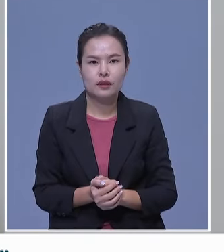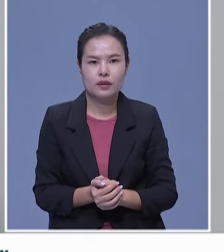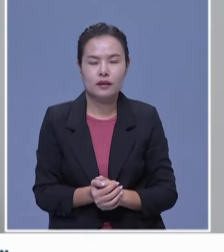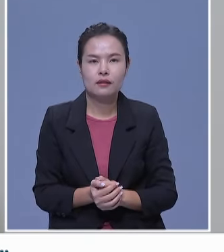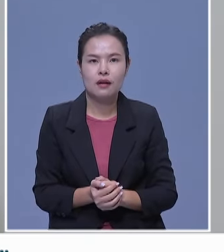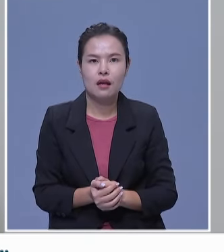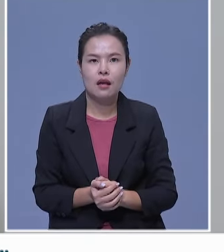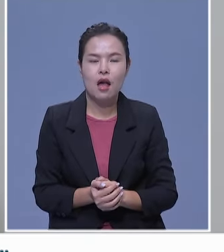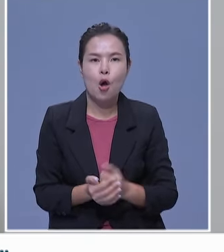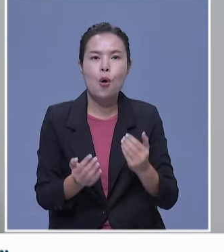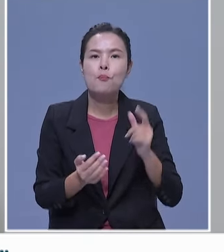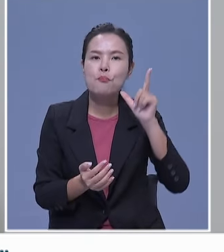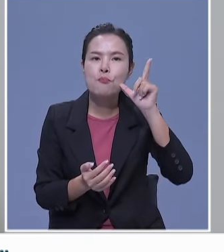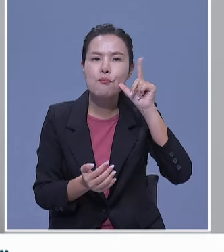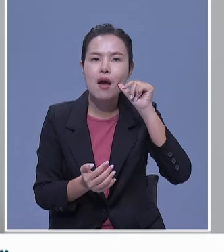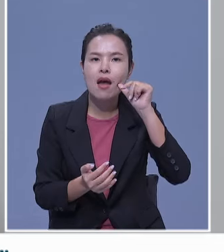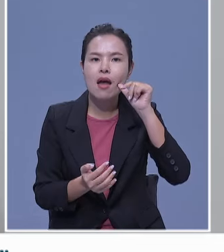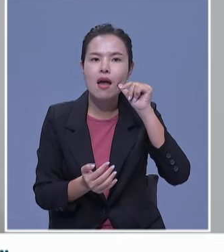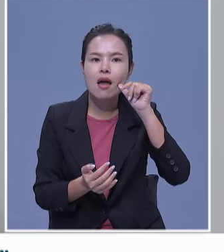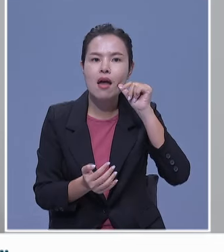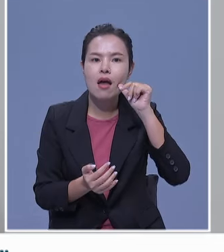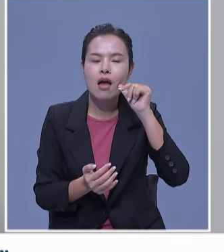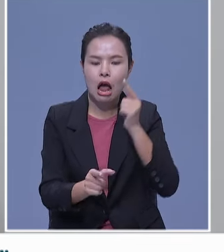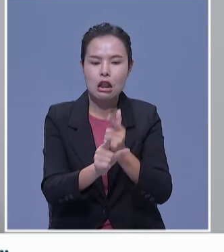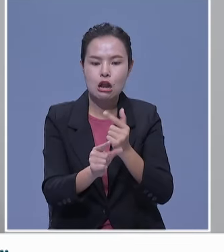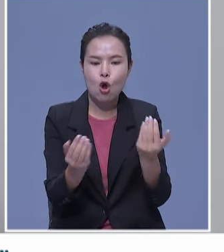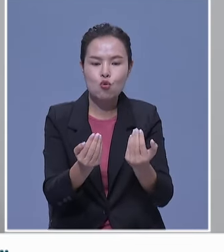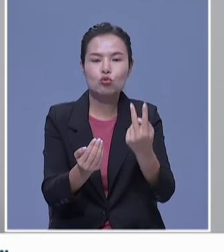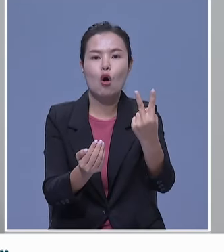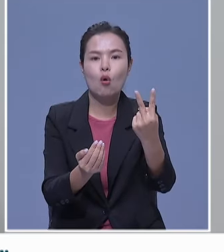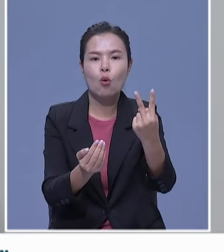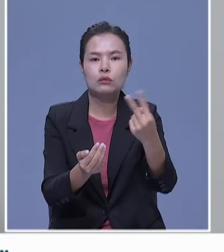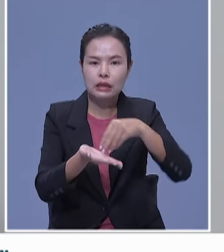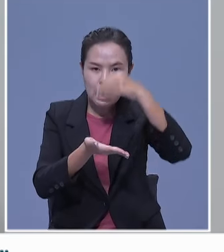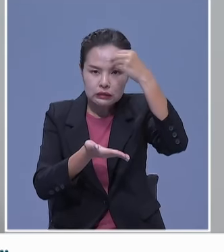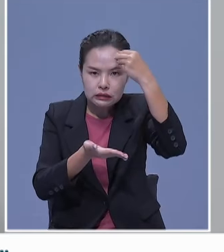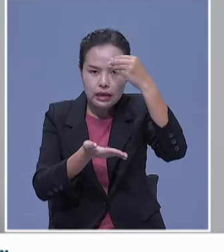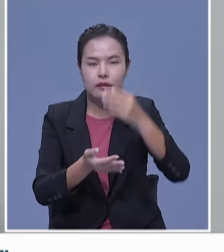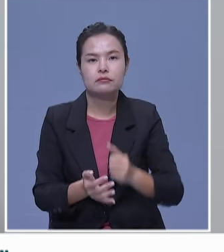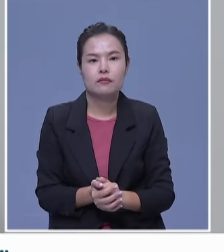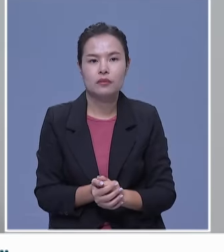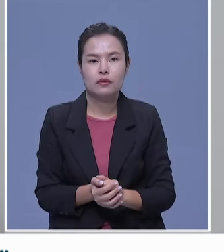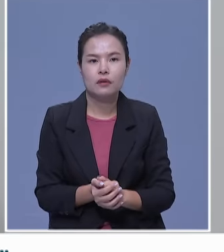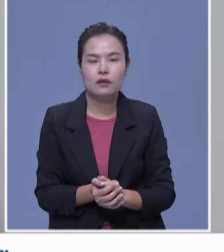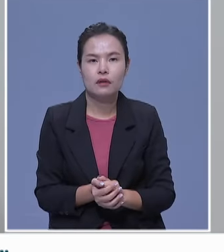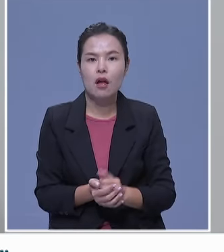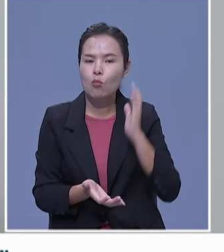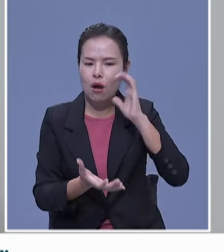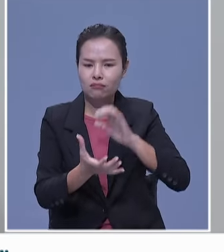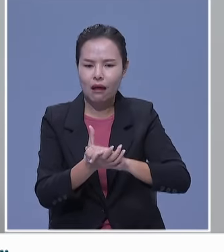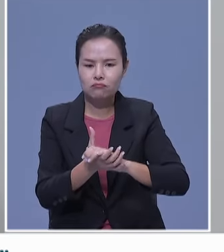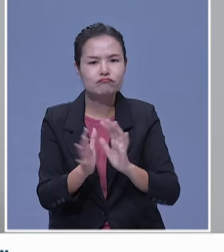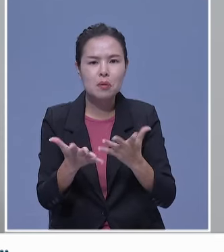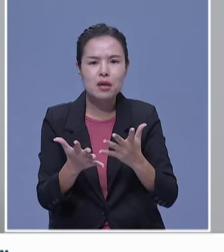ยวเขาเลี้ยงลูกสองคนเนี่ยส่งลูกเรียนเพราะนั้นที่เงินเดือนเขาก็ไม่กี่บ